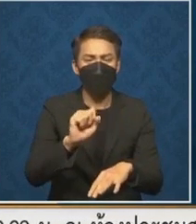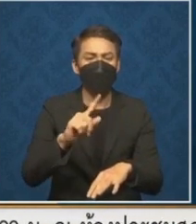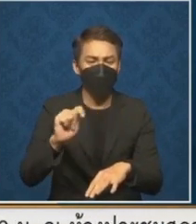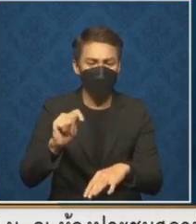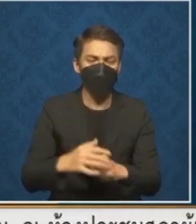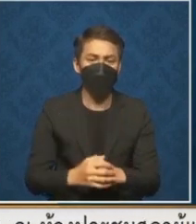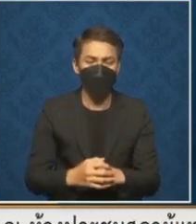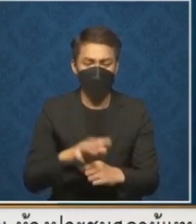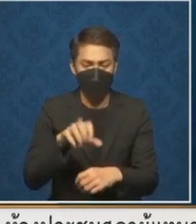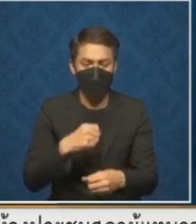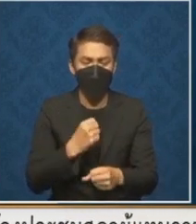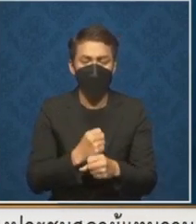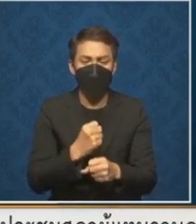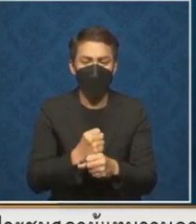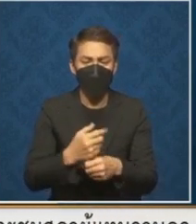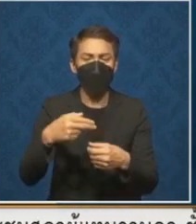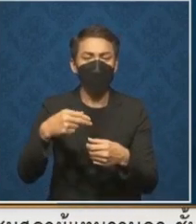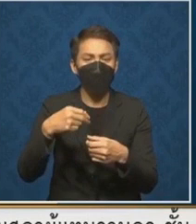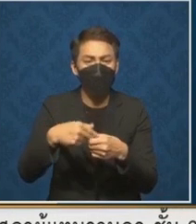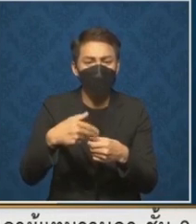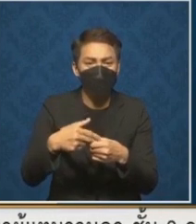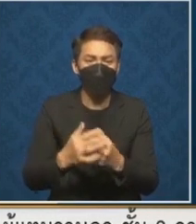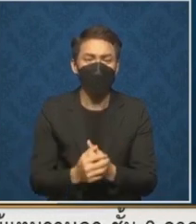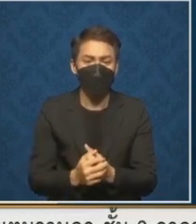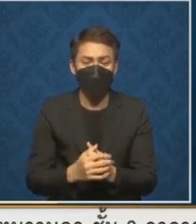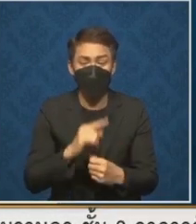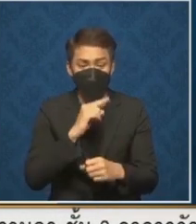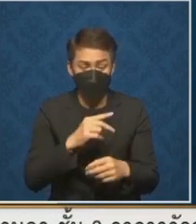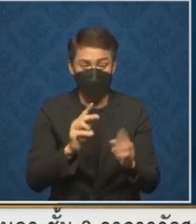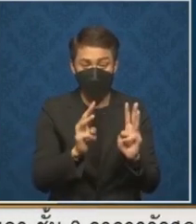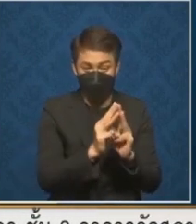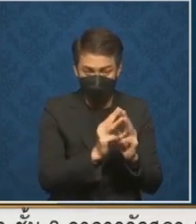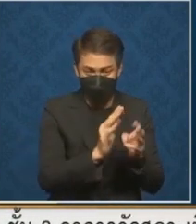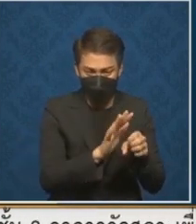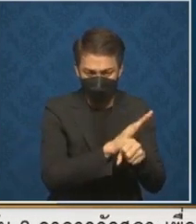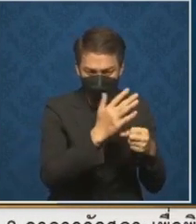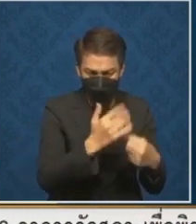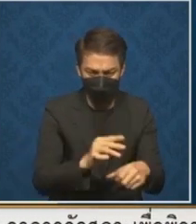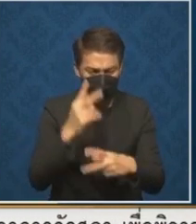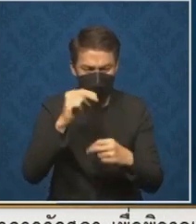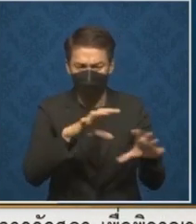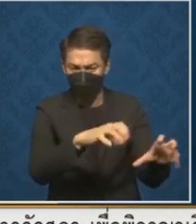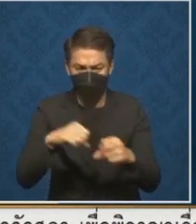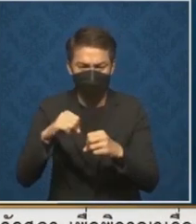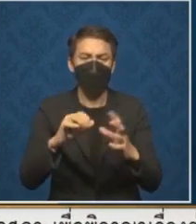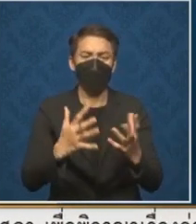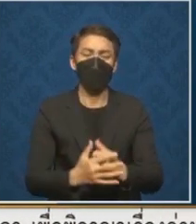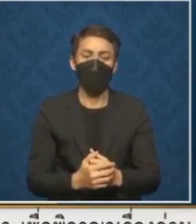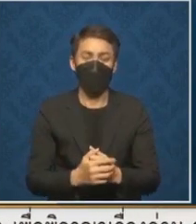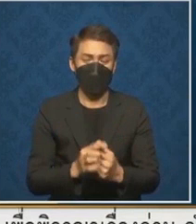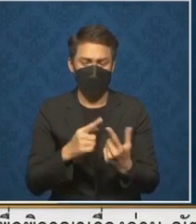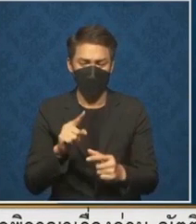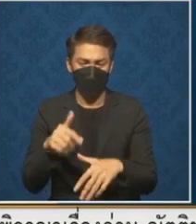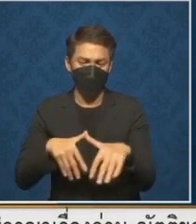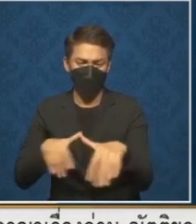ไปทำน้มพึชอยในตลดรัซัก็มีภาคบกหนดท่นายก็ไมเอาคืนที่แชนชนไม่มีที่ดิน